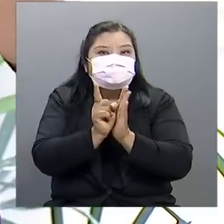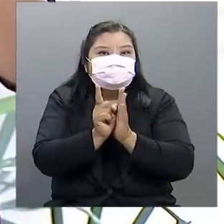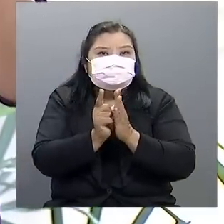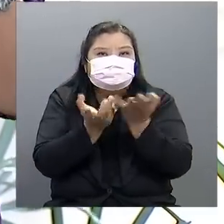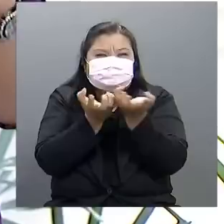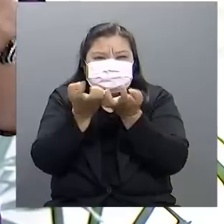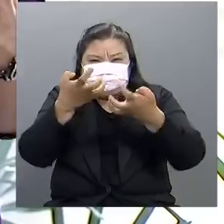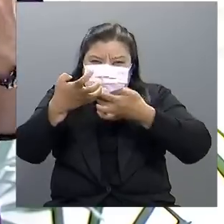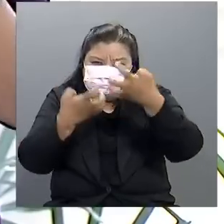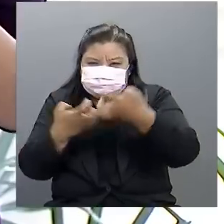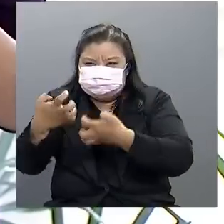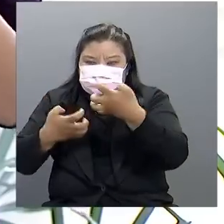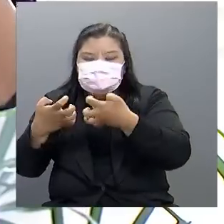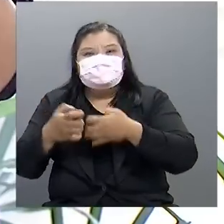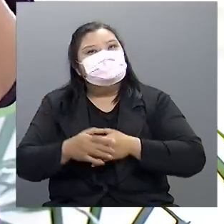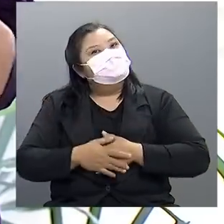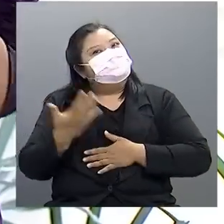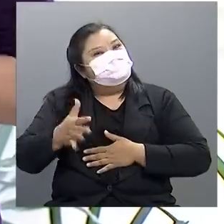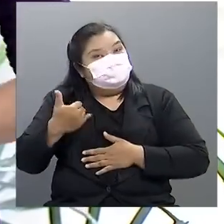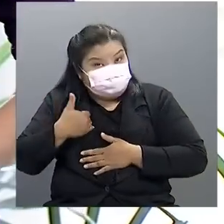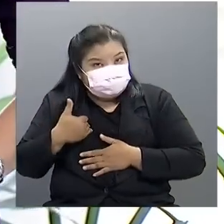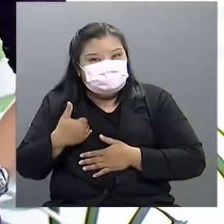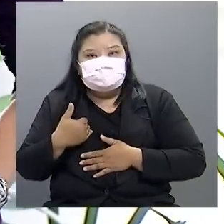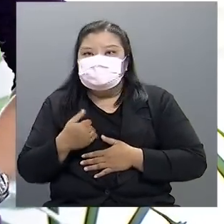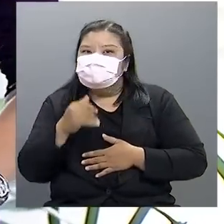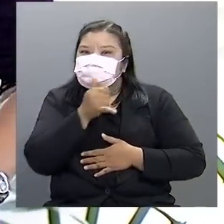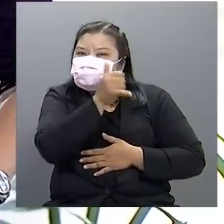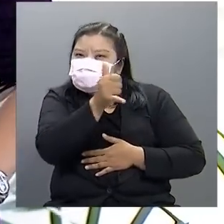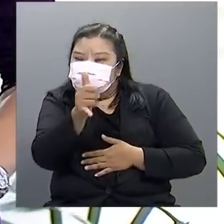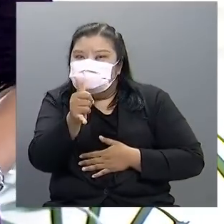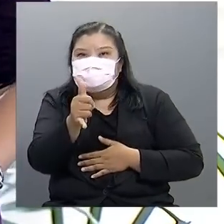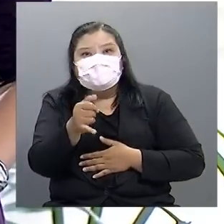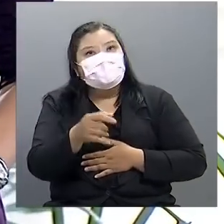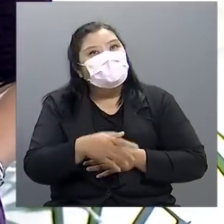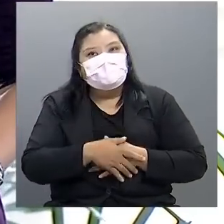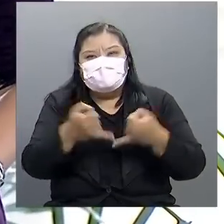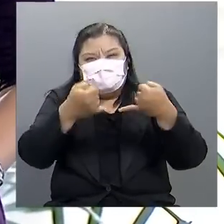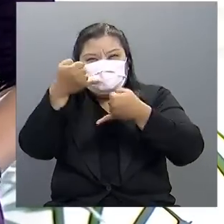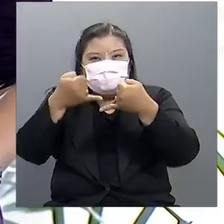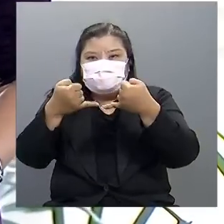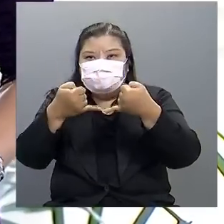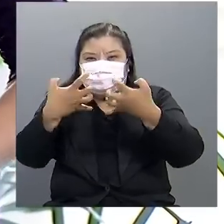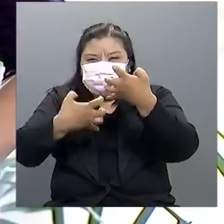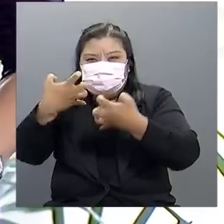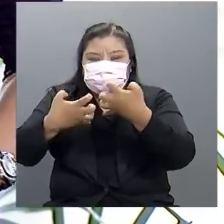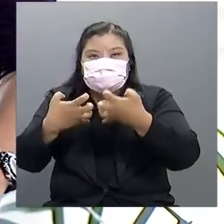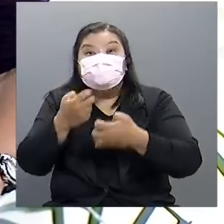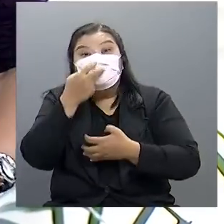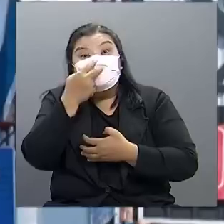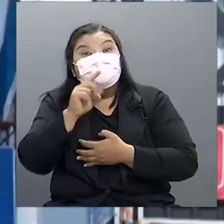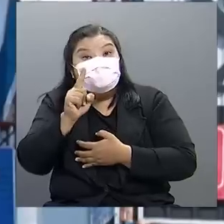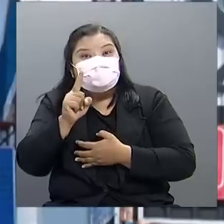เพาว่าเขาต้องไปตัวศอบแล้วกไปเก็บไไกันนะอย่างที่นัครสวัญไปดูกค่ะ